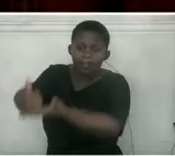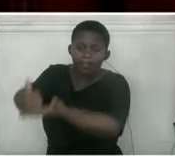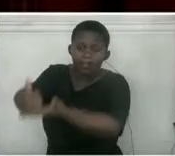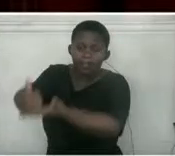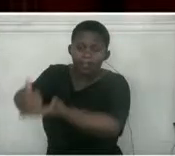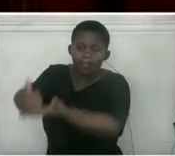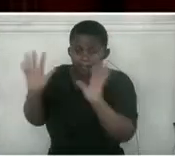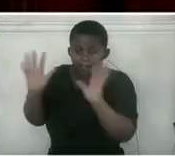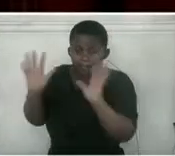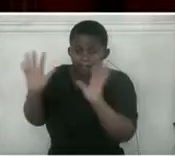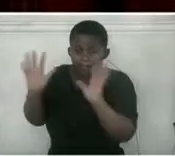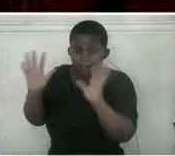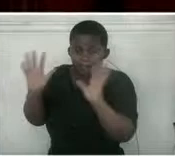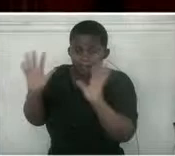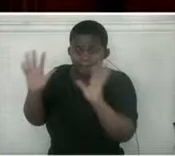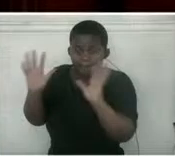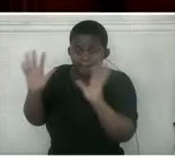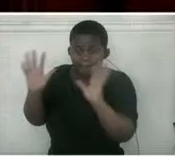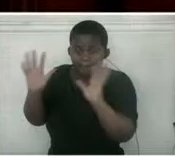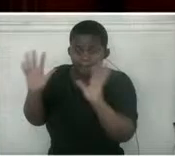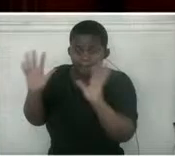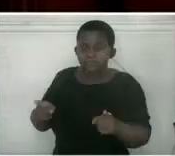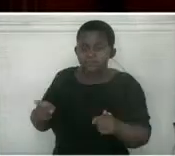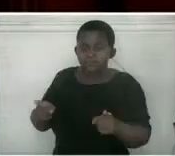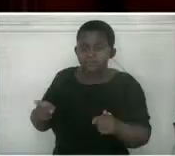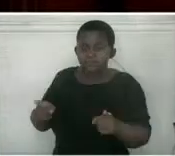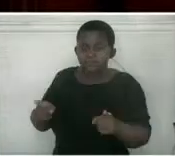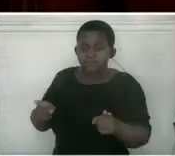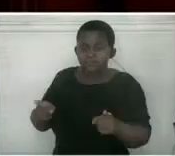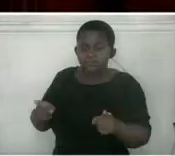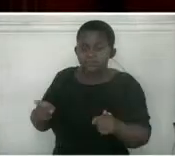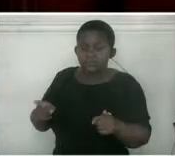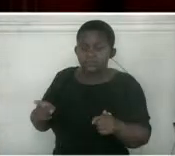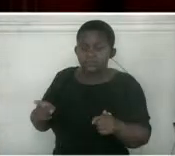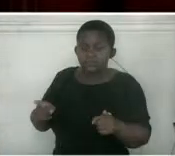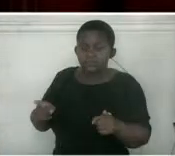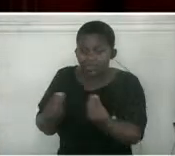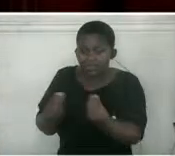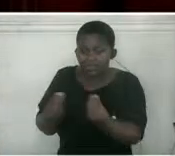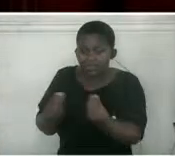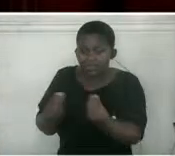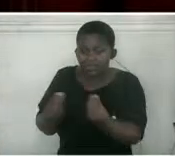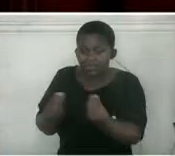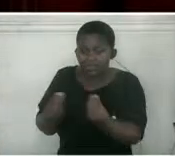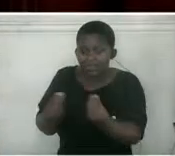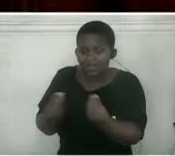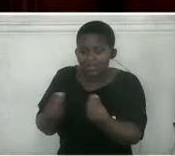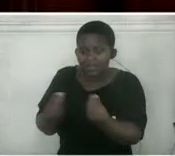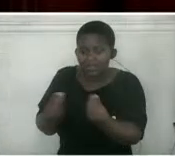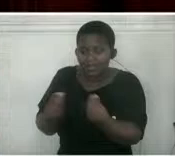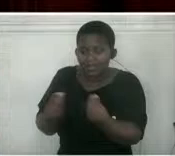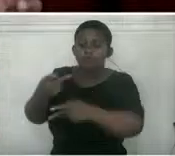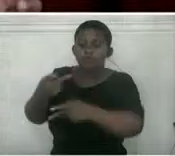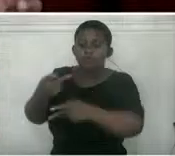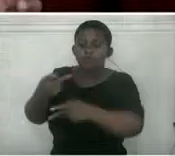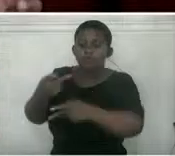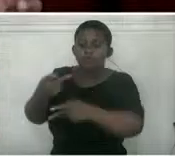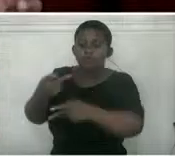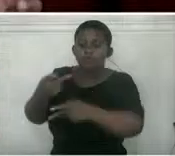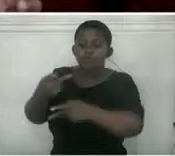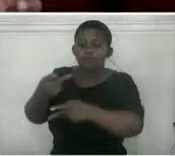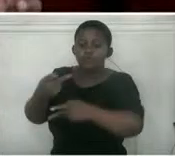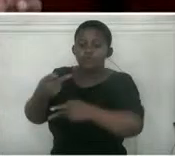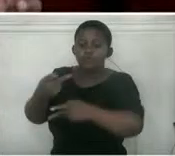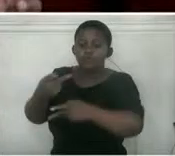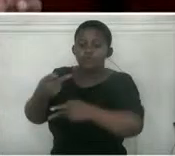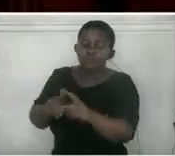kodwa ngokunikezelwa ukuthengelwa izinto ezobalekelela ukuthi bakwazi ukukhiqiza